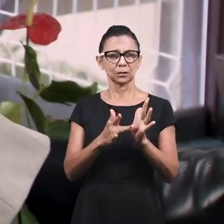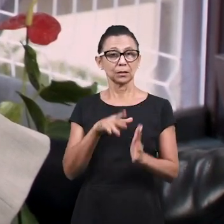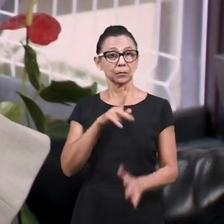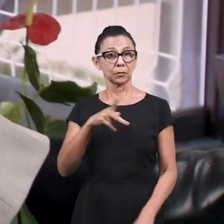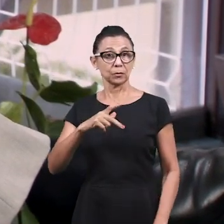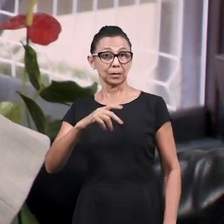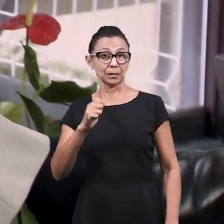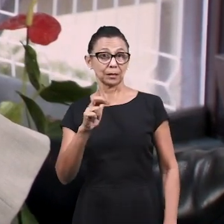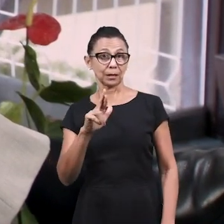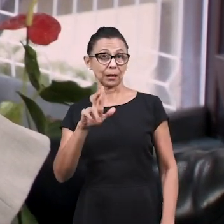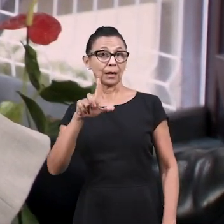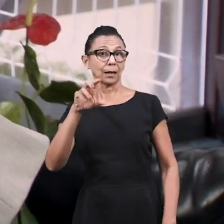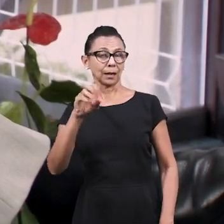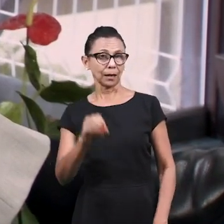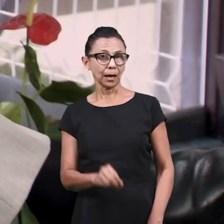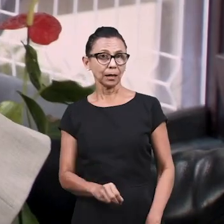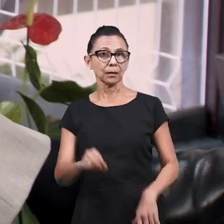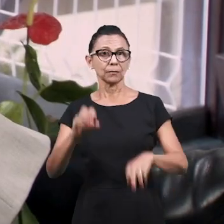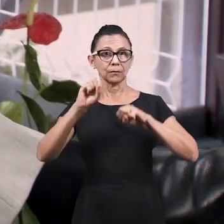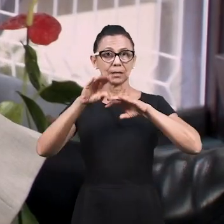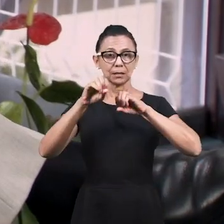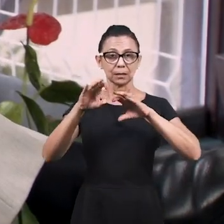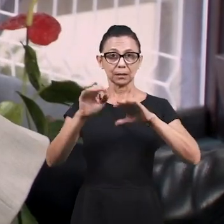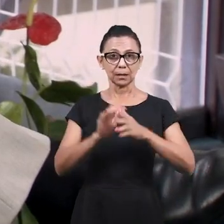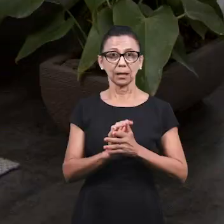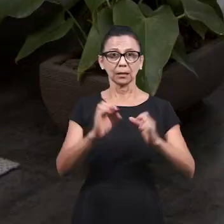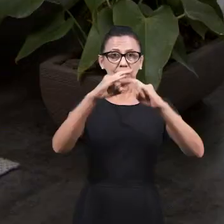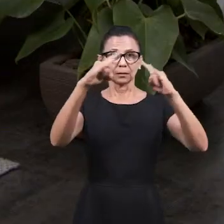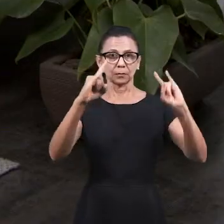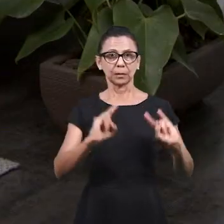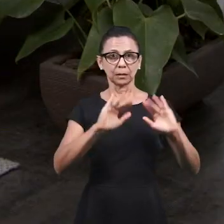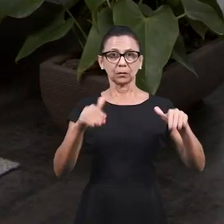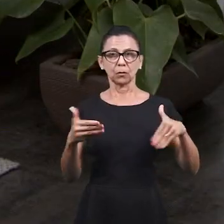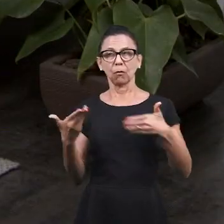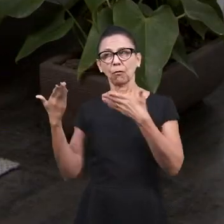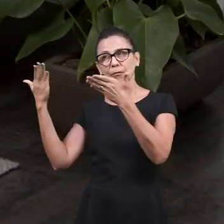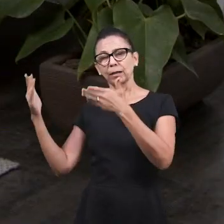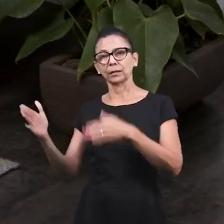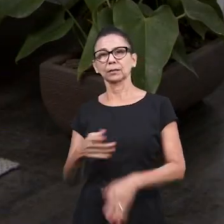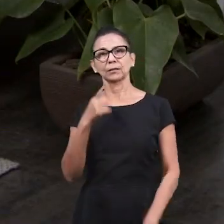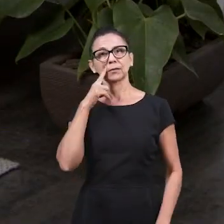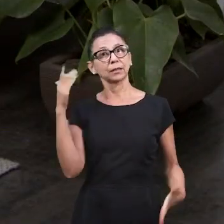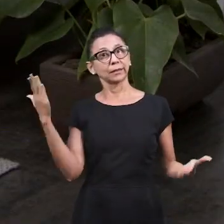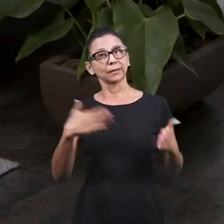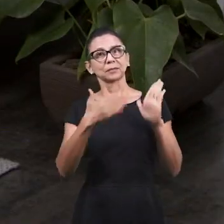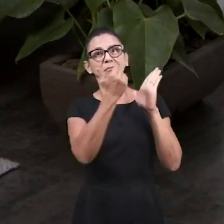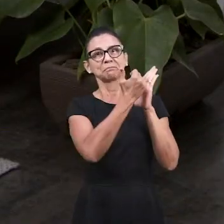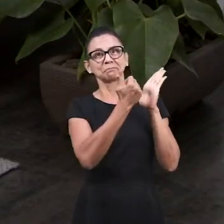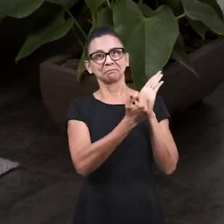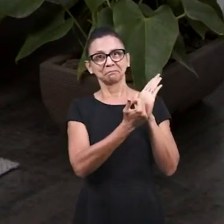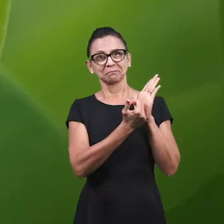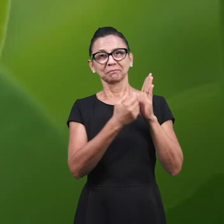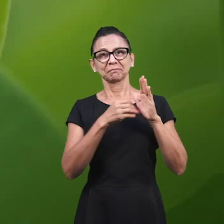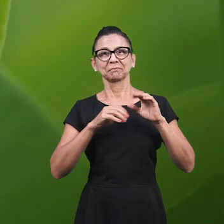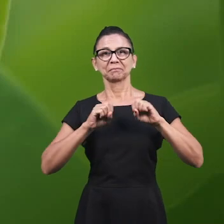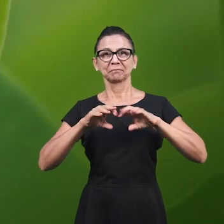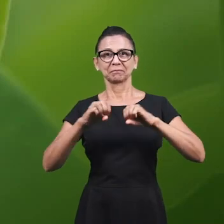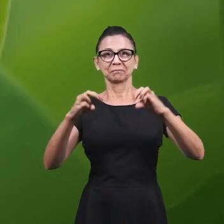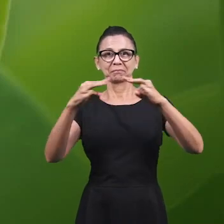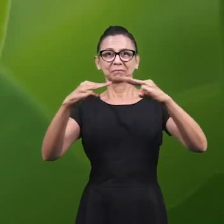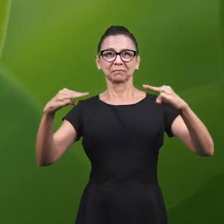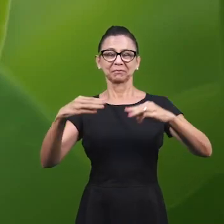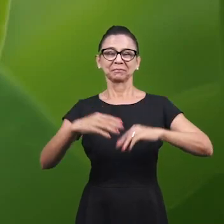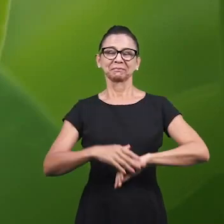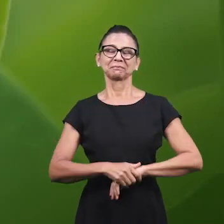детей, подростков, сестра Карла Фигереду поговорит о жертвоприношении в Скинии. Смотрите рубрику «Заветы